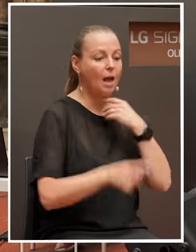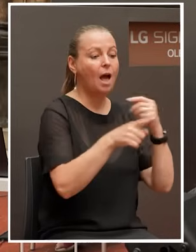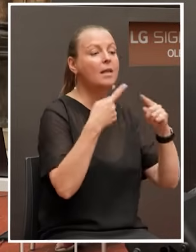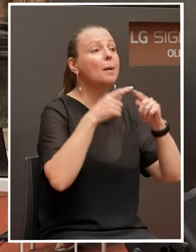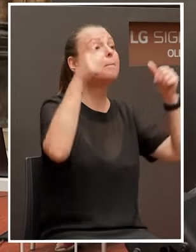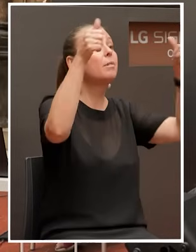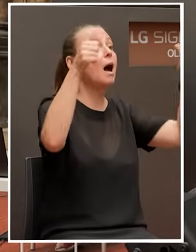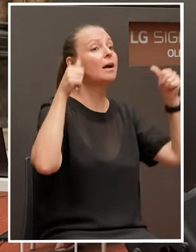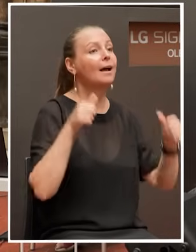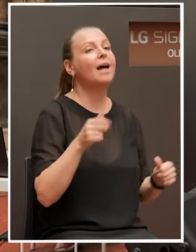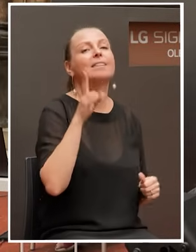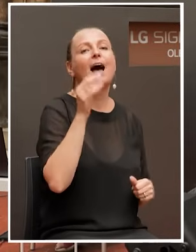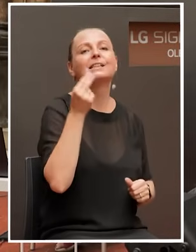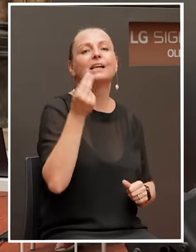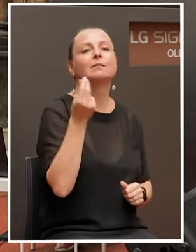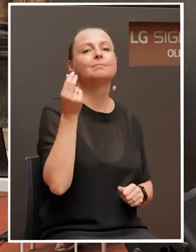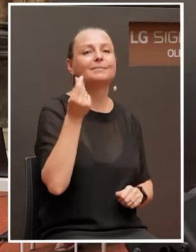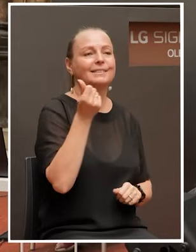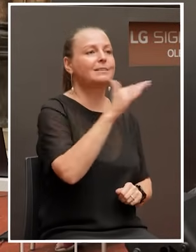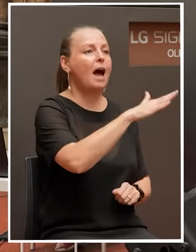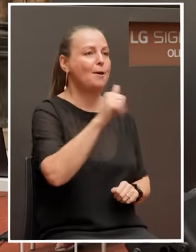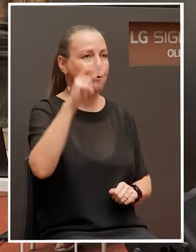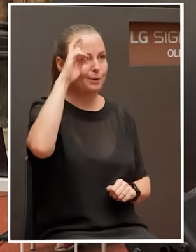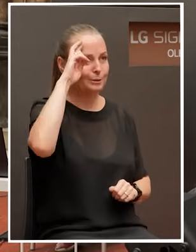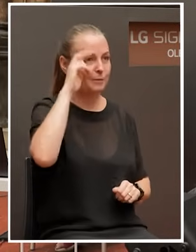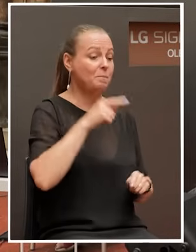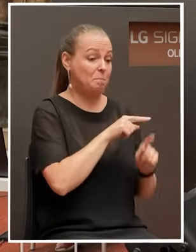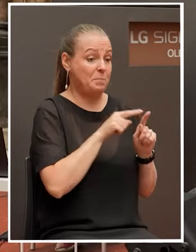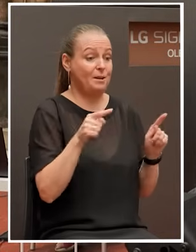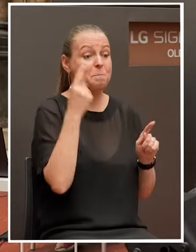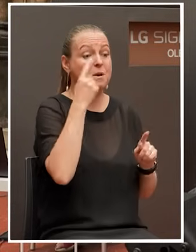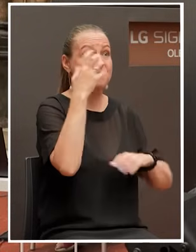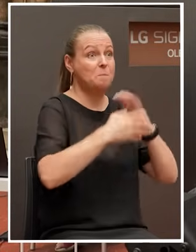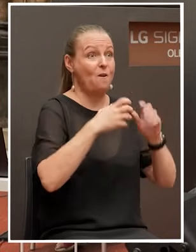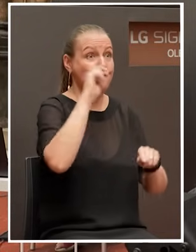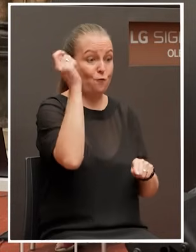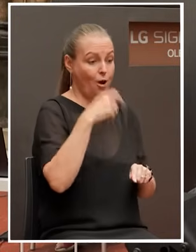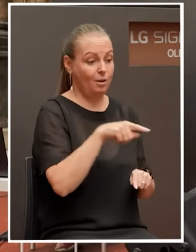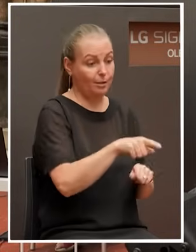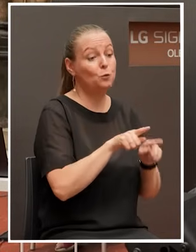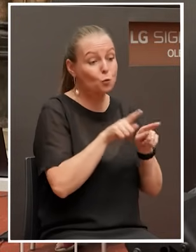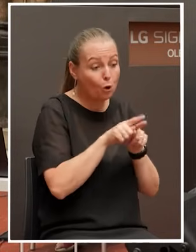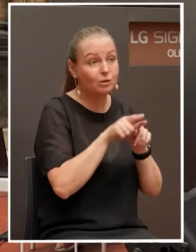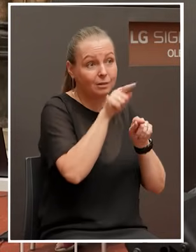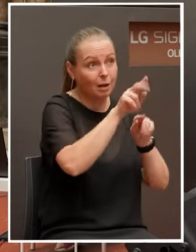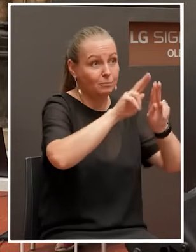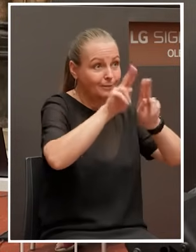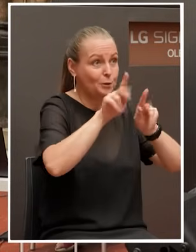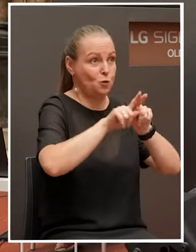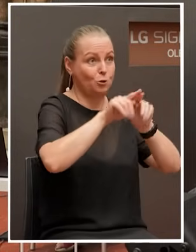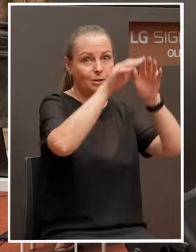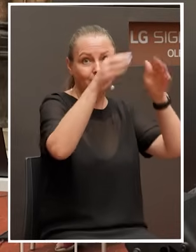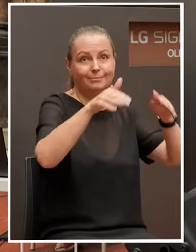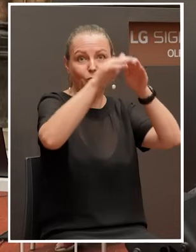плакат национального займа 1918 года, то есть период Первой мировой войны, где, собственно говоря, эти стога и являются